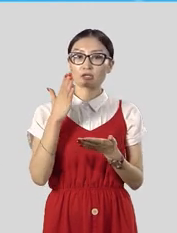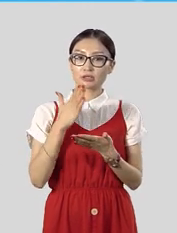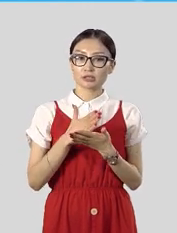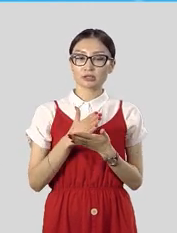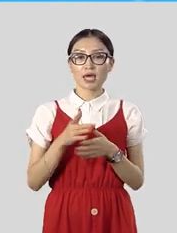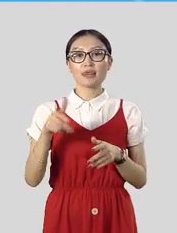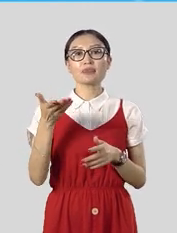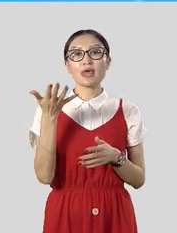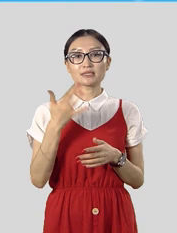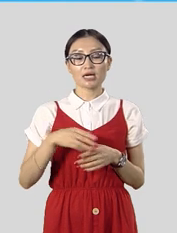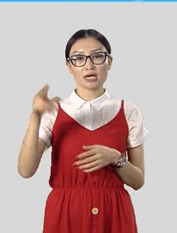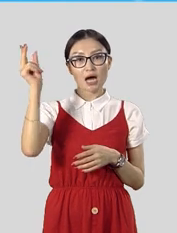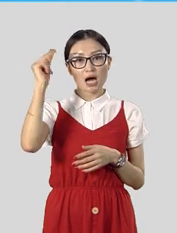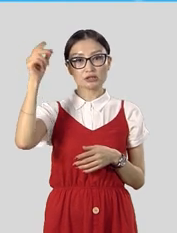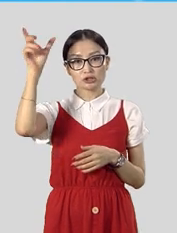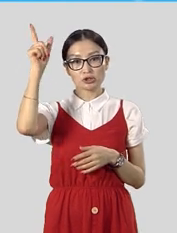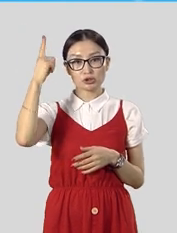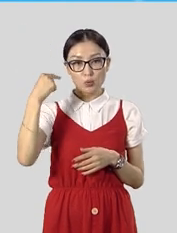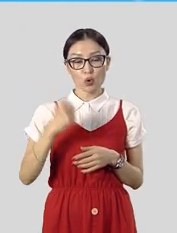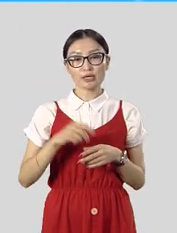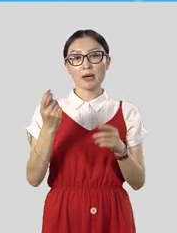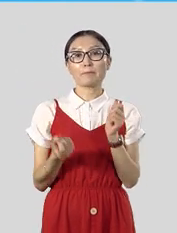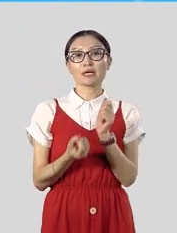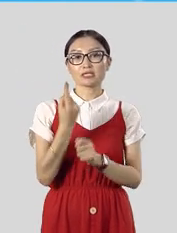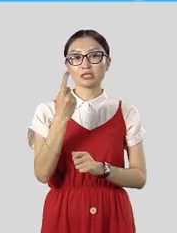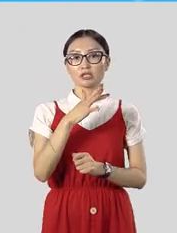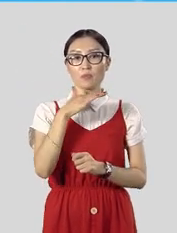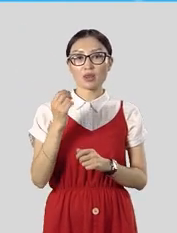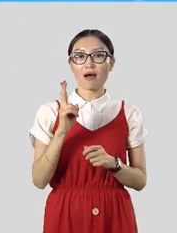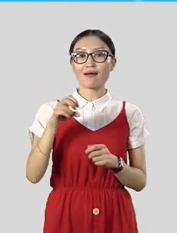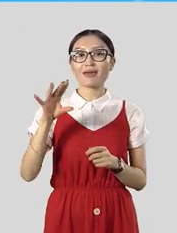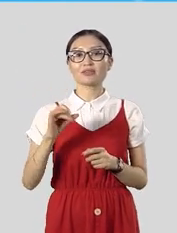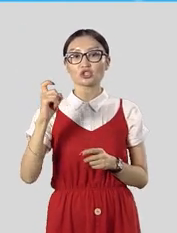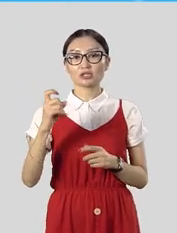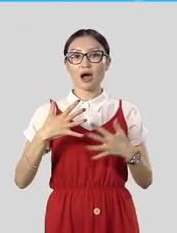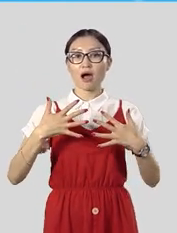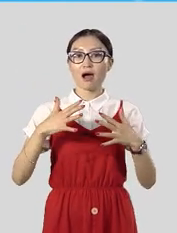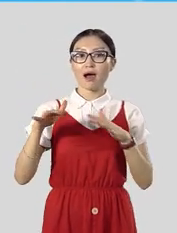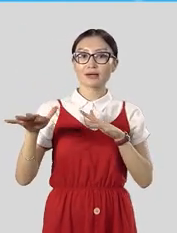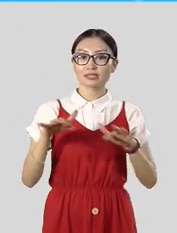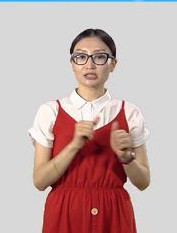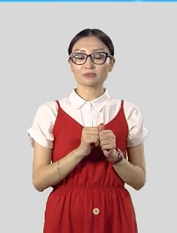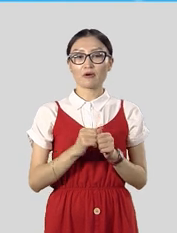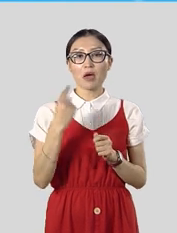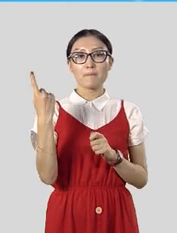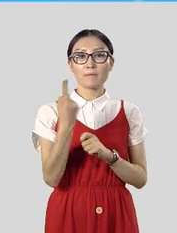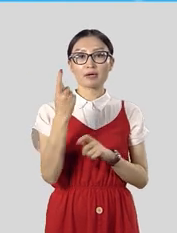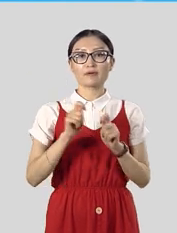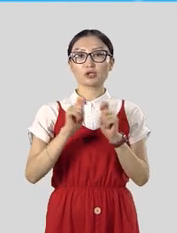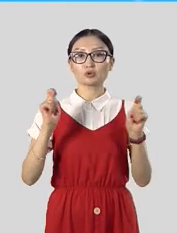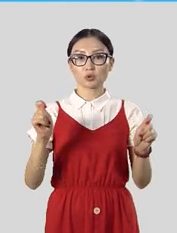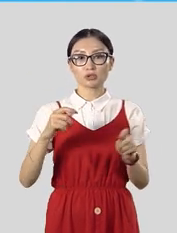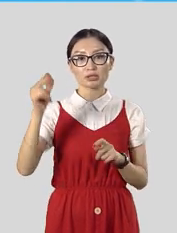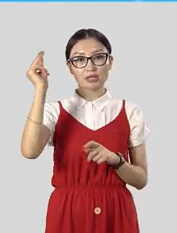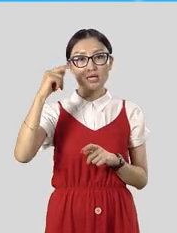Существует несколько теорий происхождения многоклеточных организмов. Одна из первых созданных